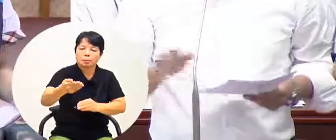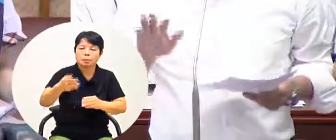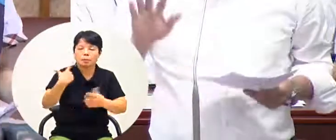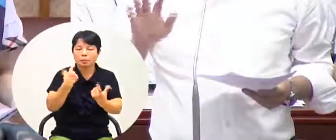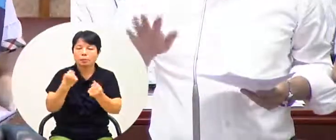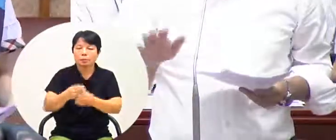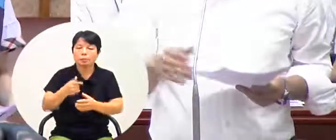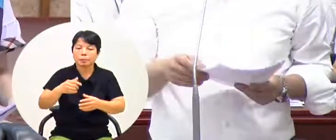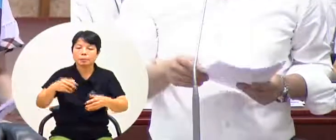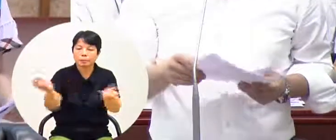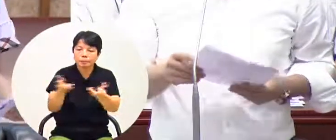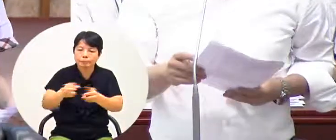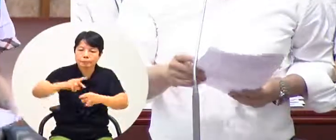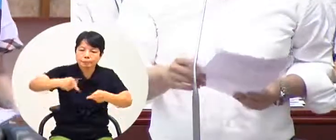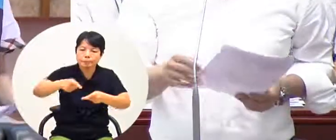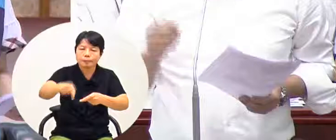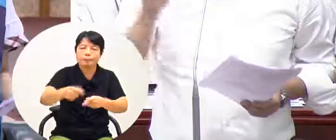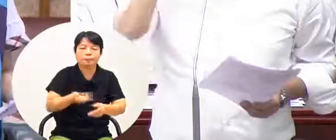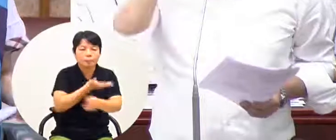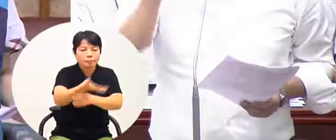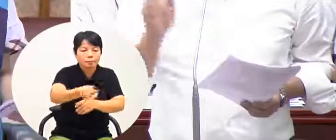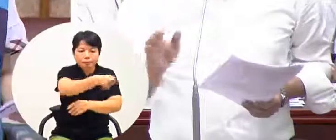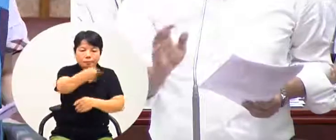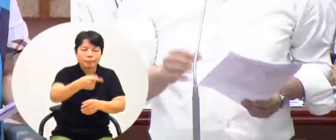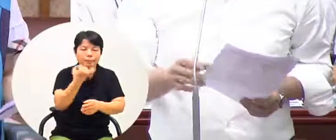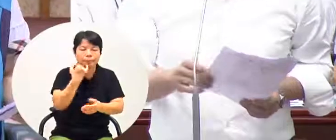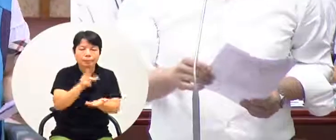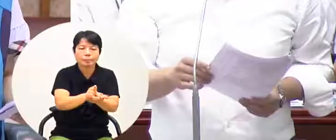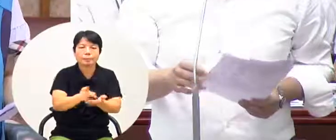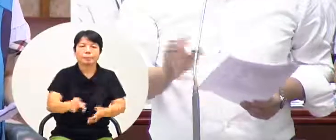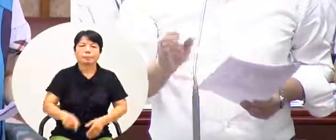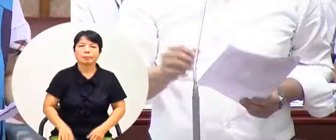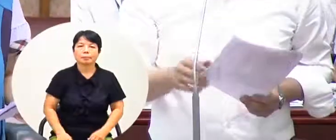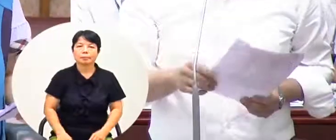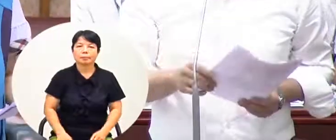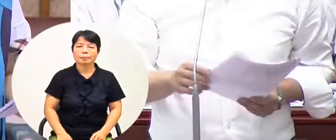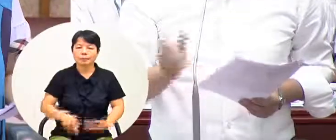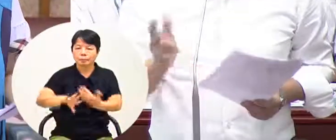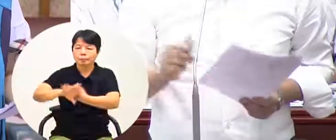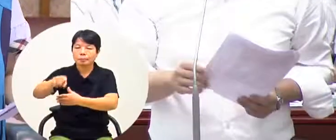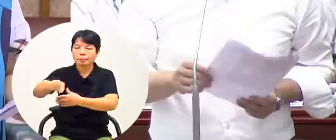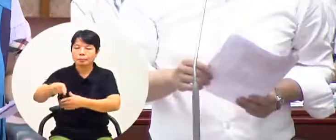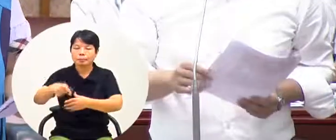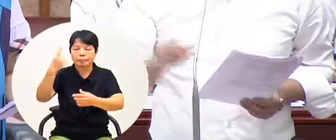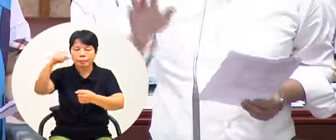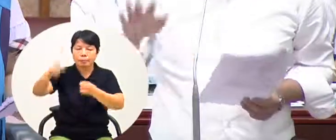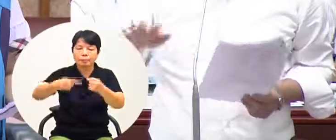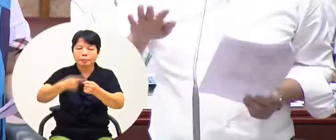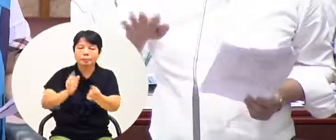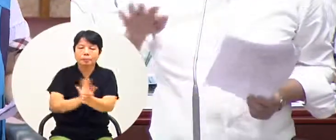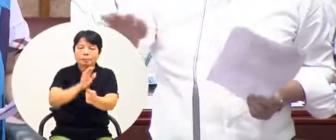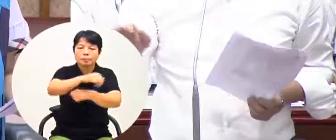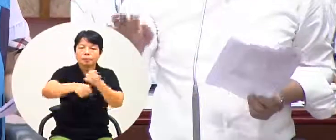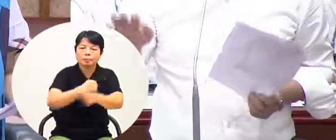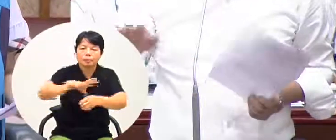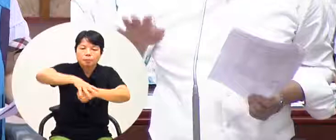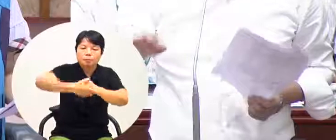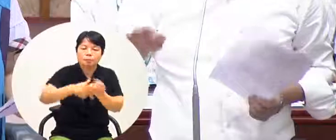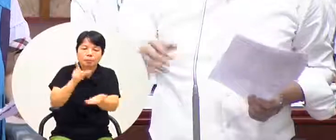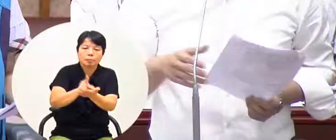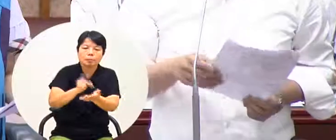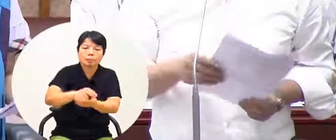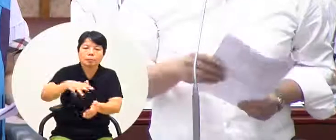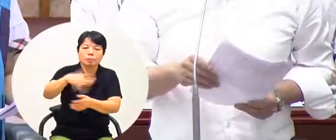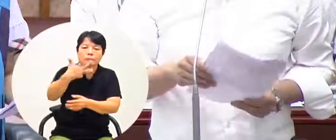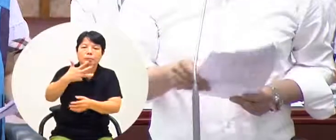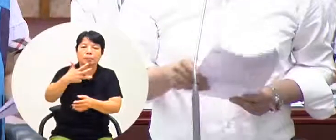利用。那除此之外，我们还有推明年会推出所谓的包租代管，有800户，其实就是去市面上，然后我们